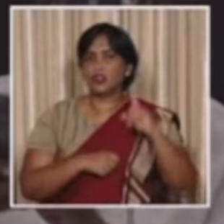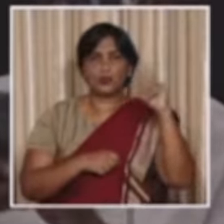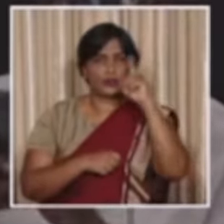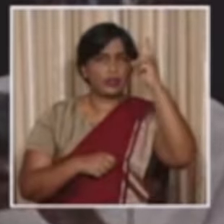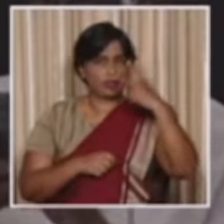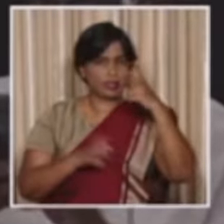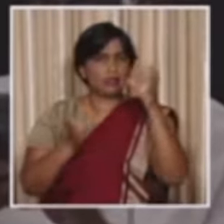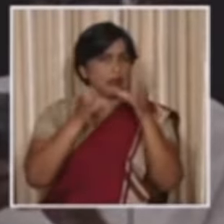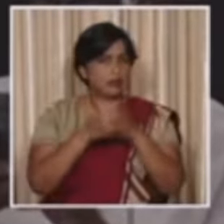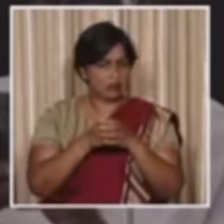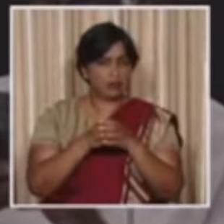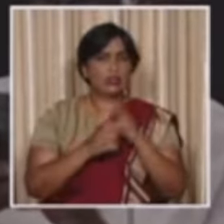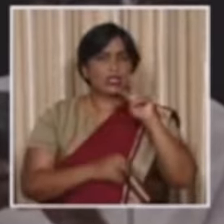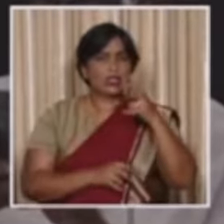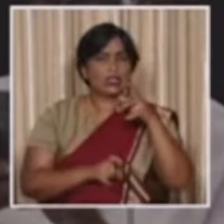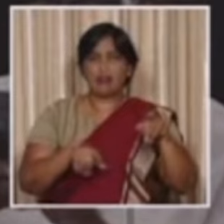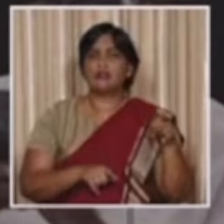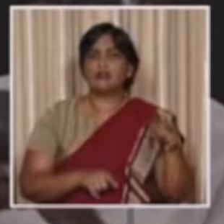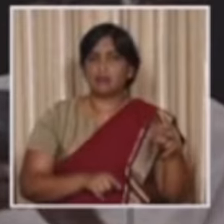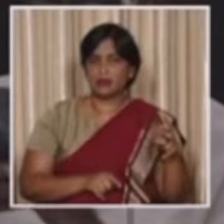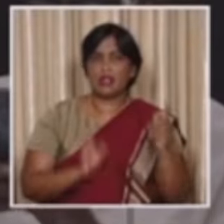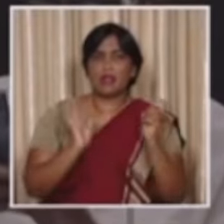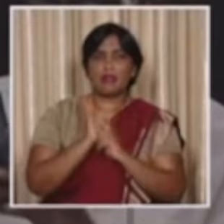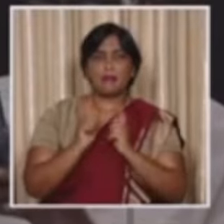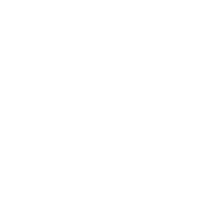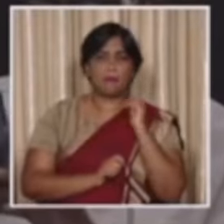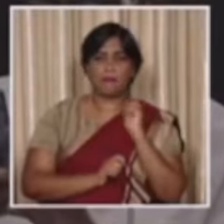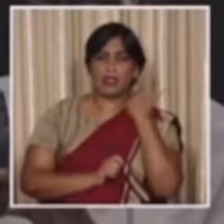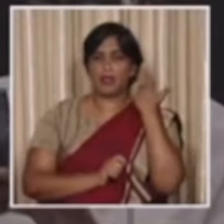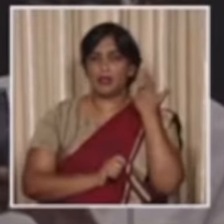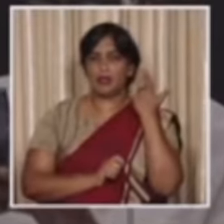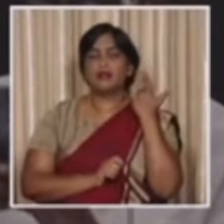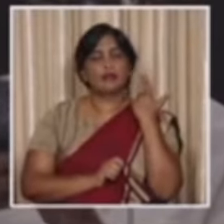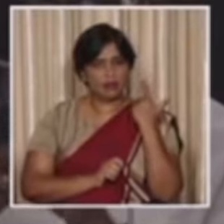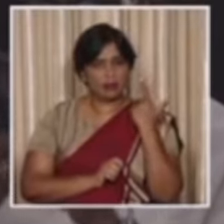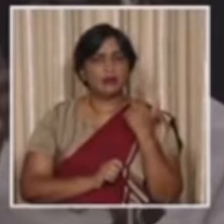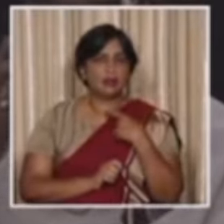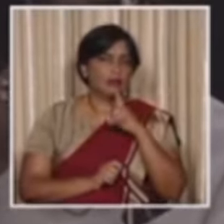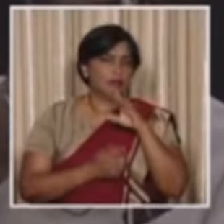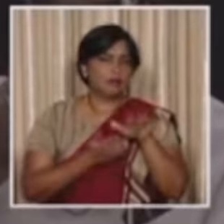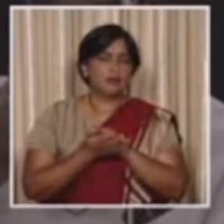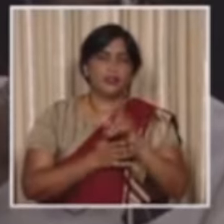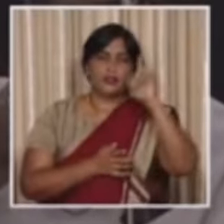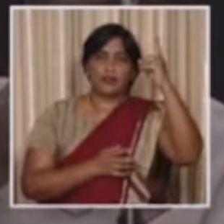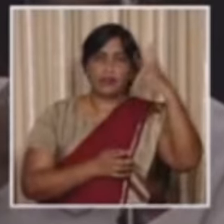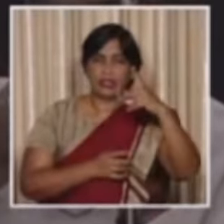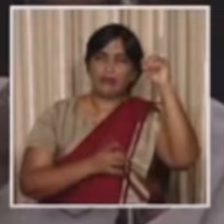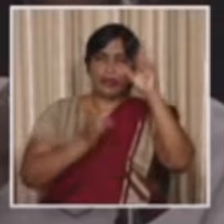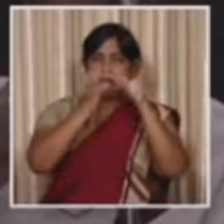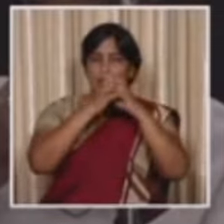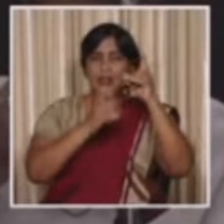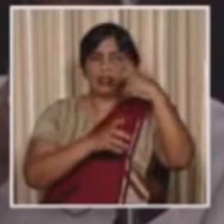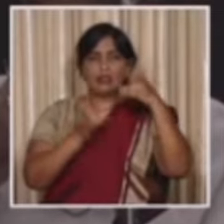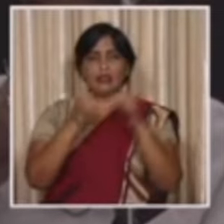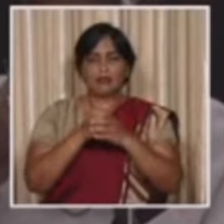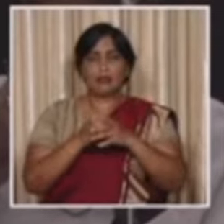දෙවෙනි කණ්ඩායම්වල 200ක පමණ පිරිසක් ණය ගෙවීම පැහැර හැරලා තියෙනවා. හැබැයි මම පැහැදිලි කරලා දුන්නා පළවෙනි සහ දෙවෙනි කණ්ඩායම් උපාධි